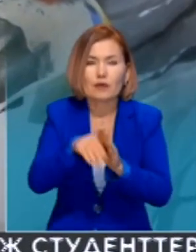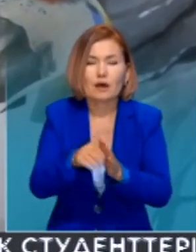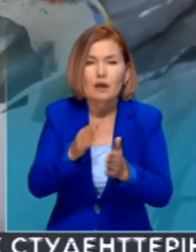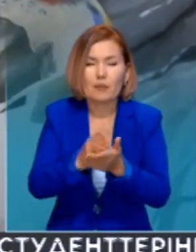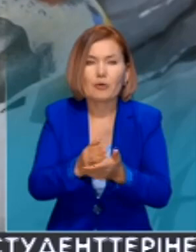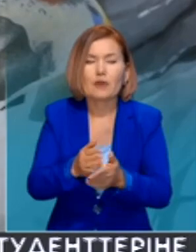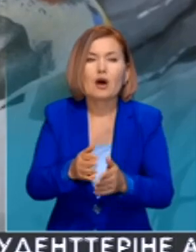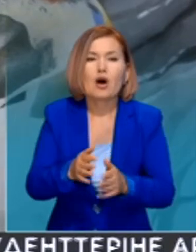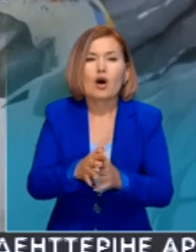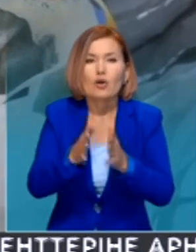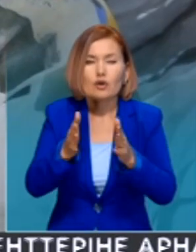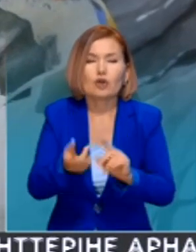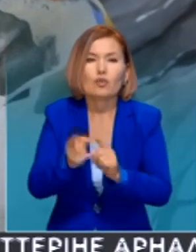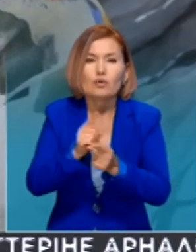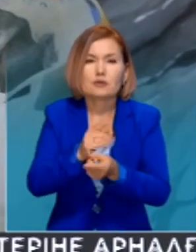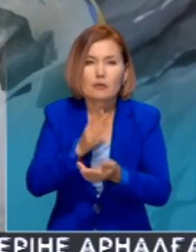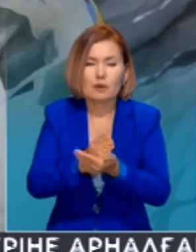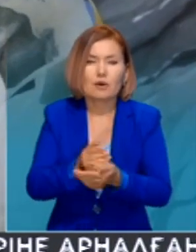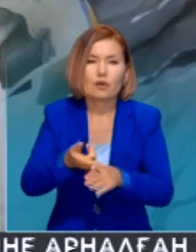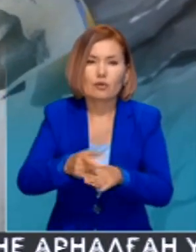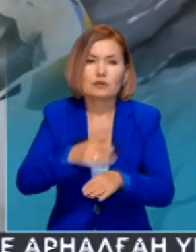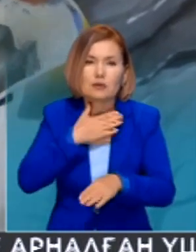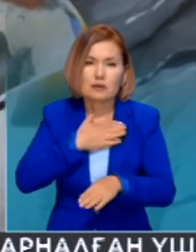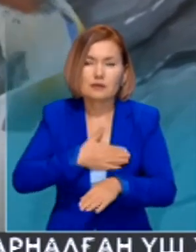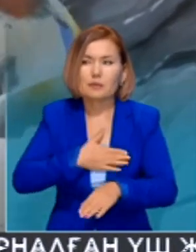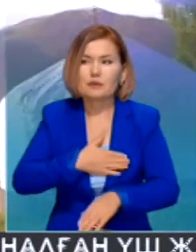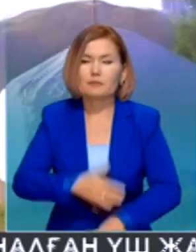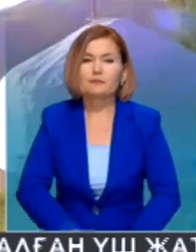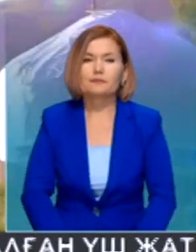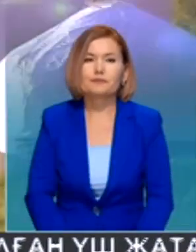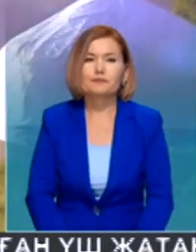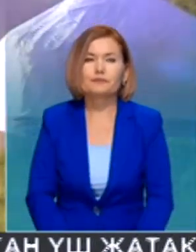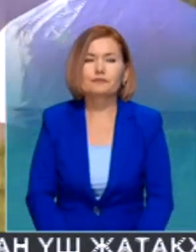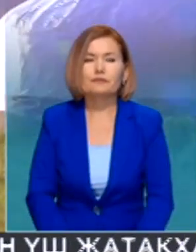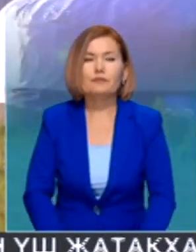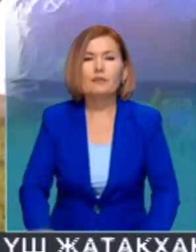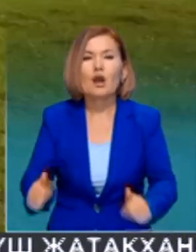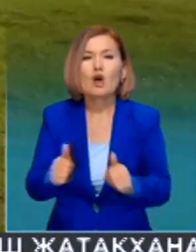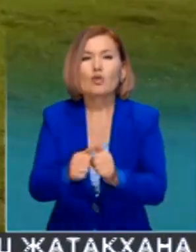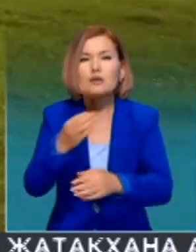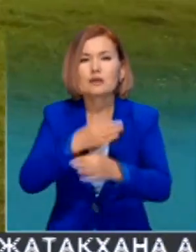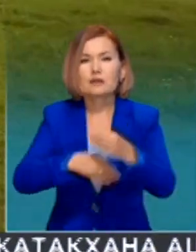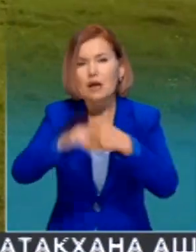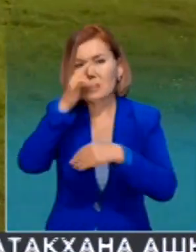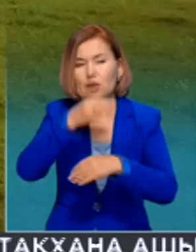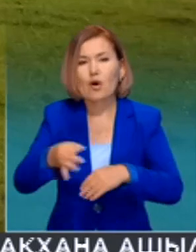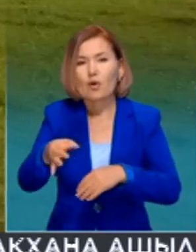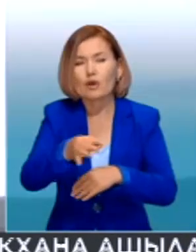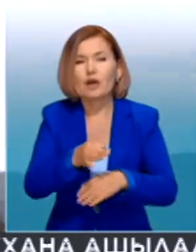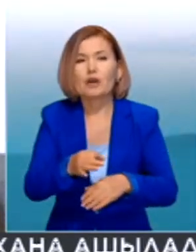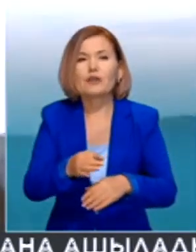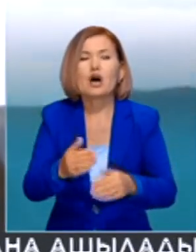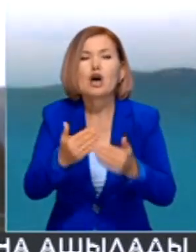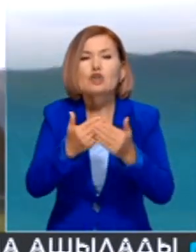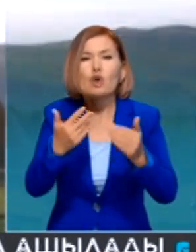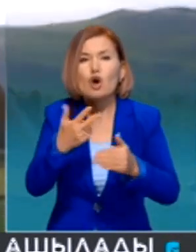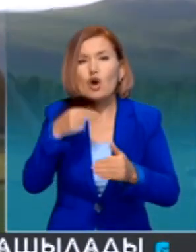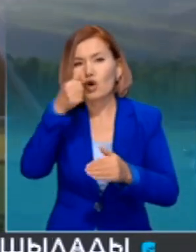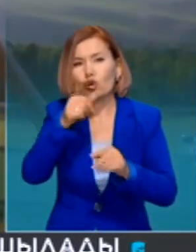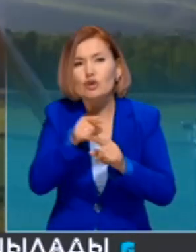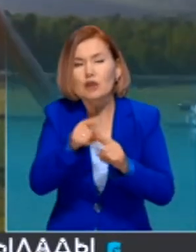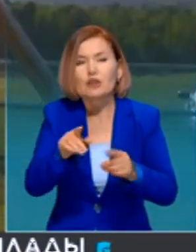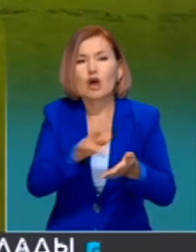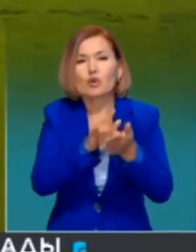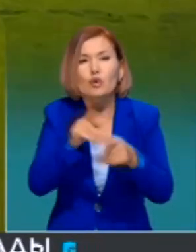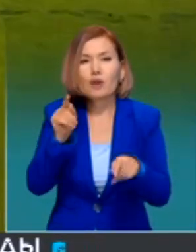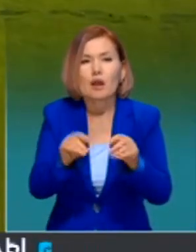болғалы көптеген өзгерістер бар, ризамыз. Көршілес Шығыс Қазақстан облысында да соңғы 3 жылда да туристер саны